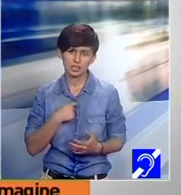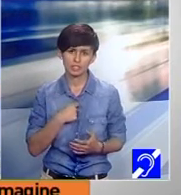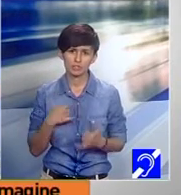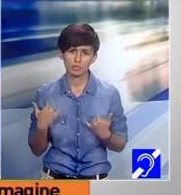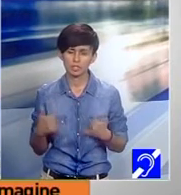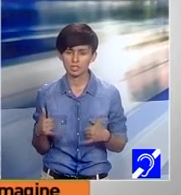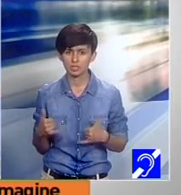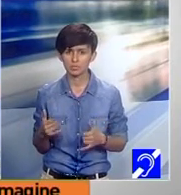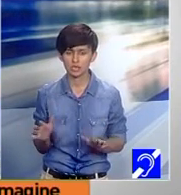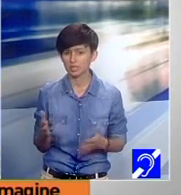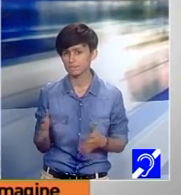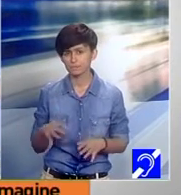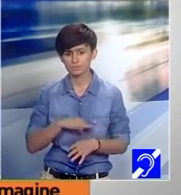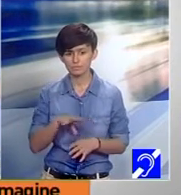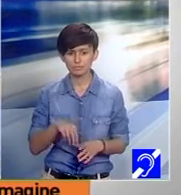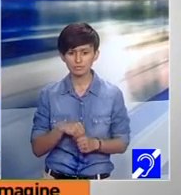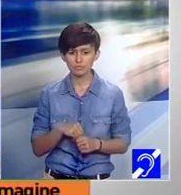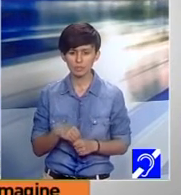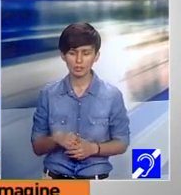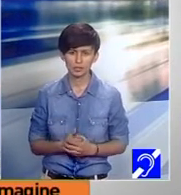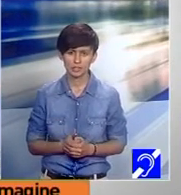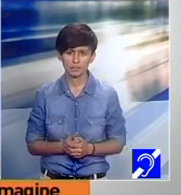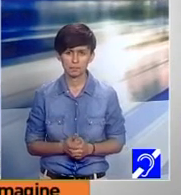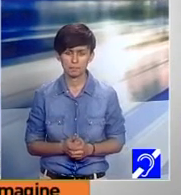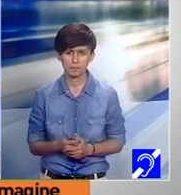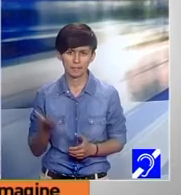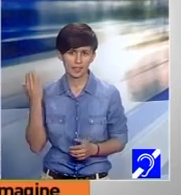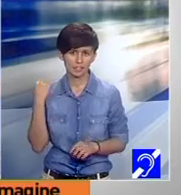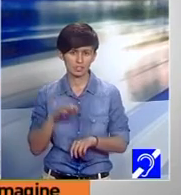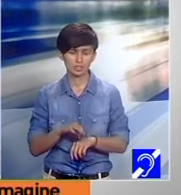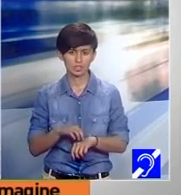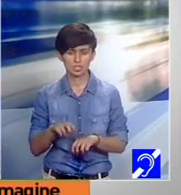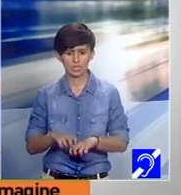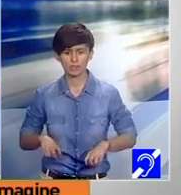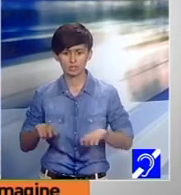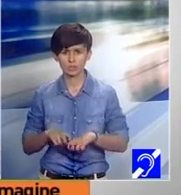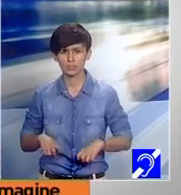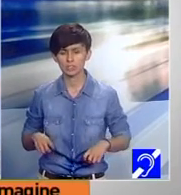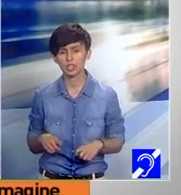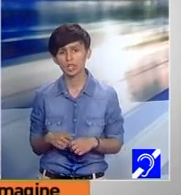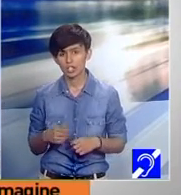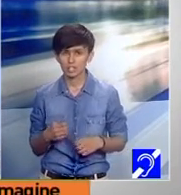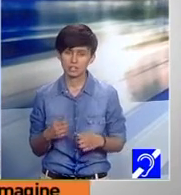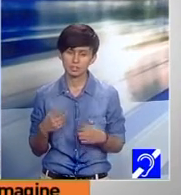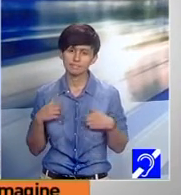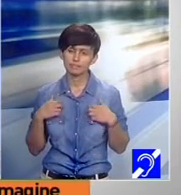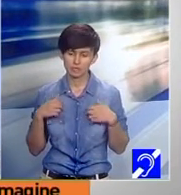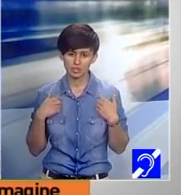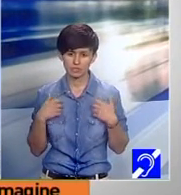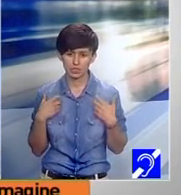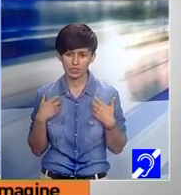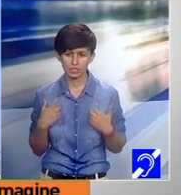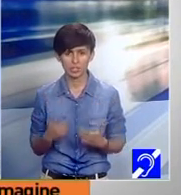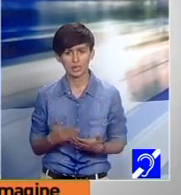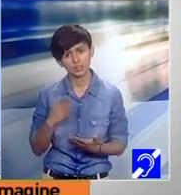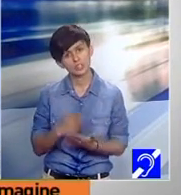orice copil. A fost acest diagnostic, din fericire pentru dumneavoastră, prin serviciu privat la care ați apelat, pus foarte repede.